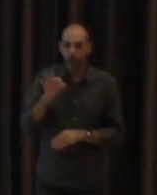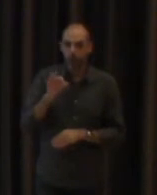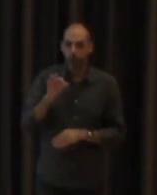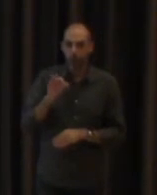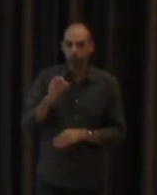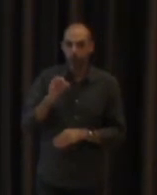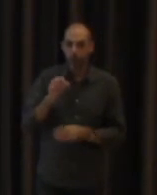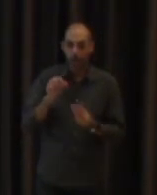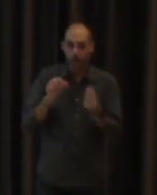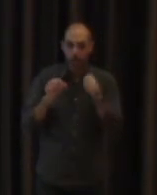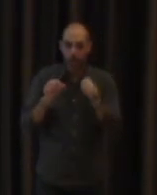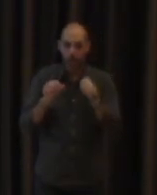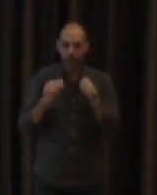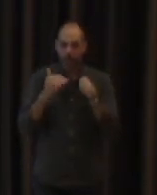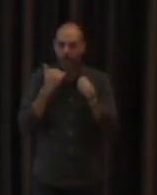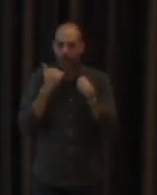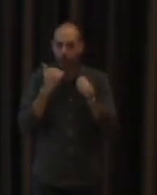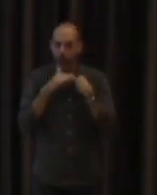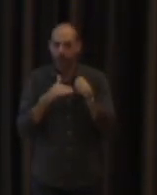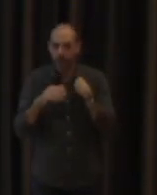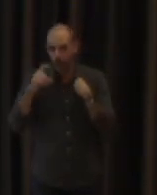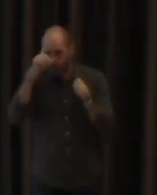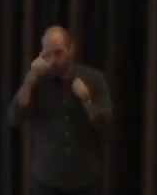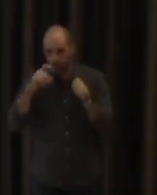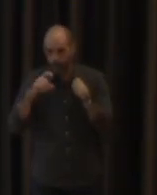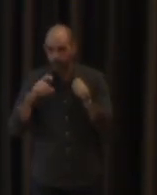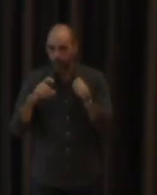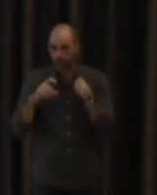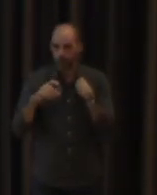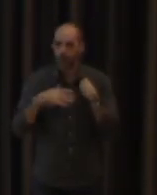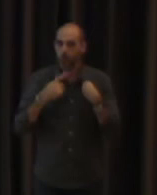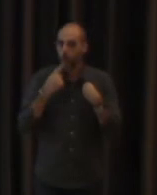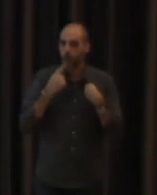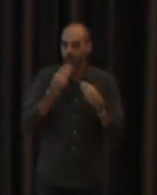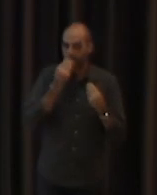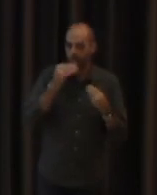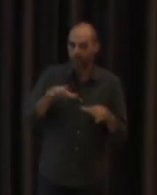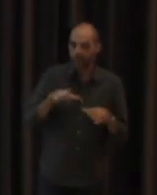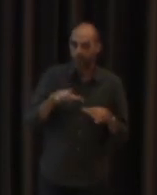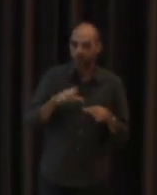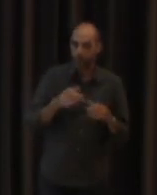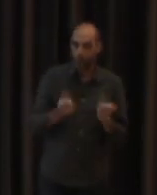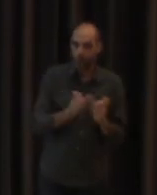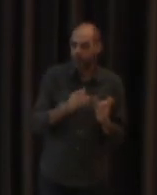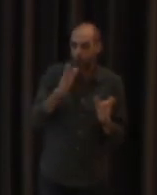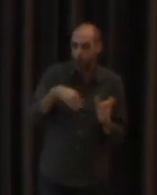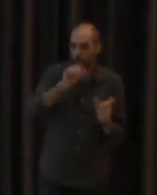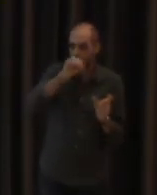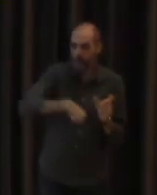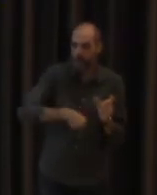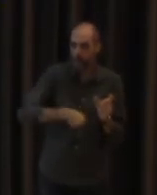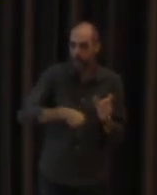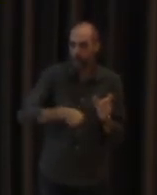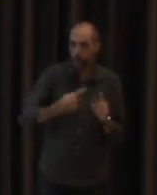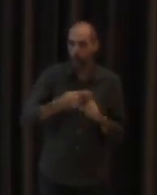I això és el que en diem l'anàfora zero o anàfora elíptica, és a dir, no representar el complement del nom, sinó que el